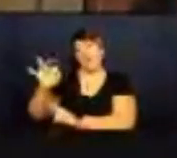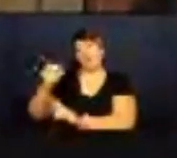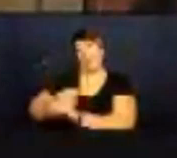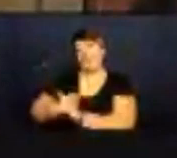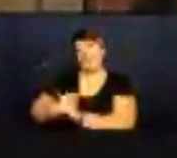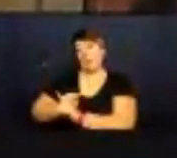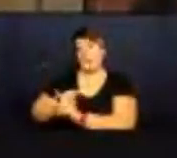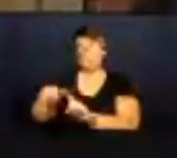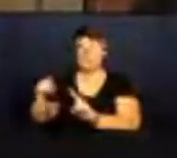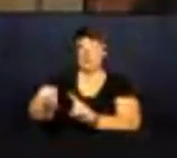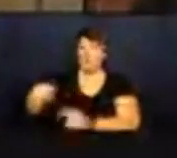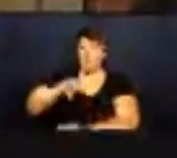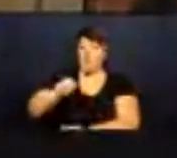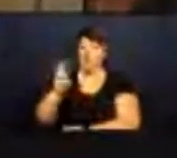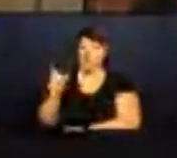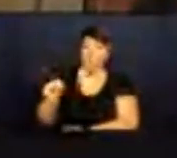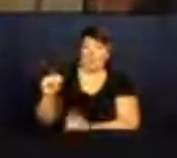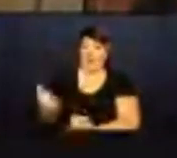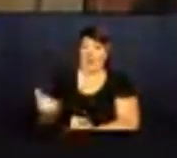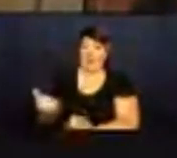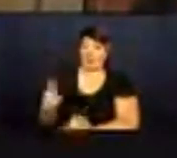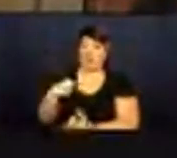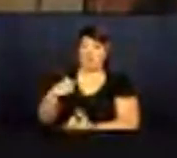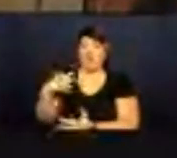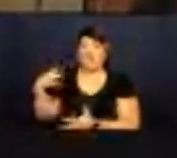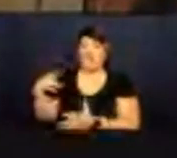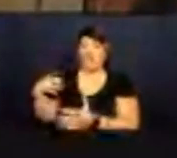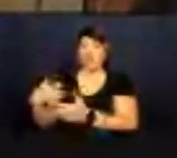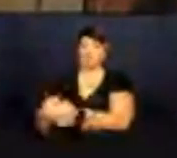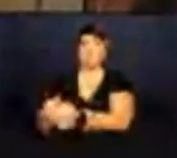tunatarajia kutumia miezi minane.